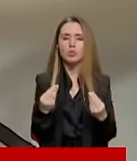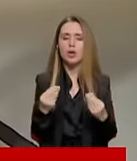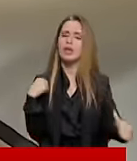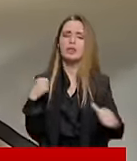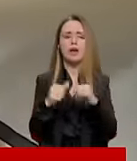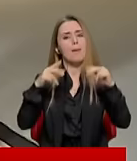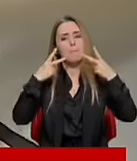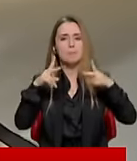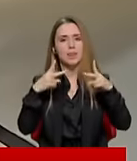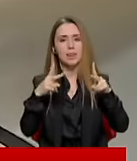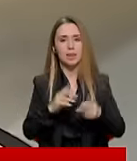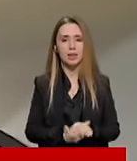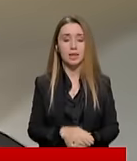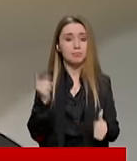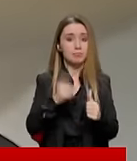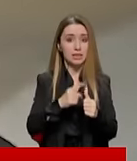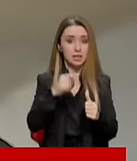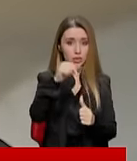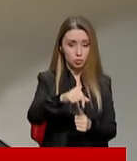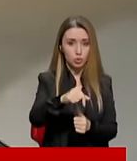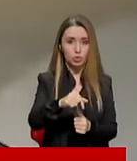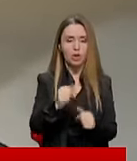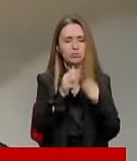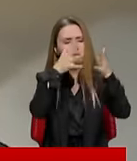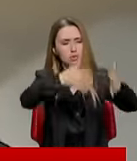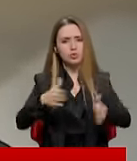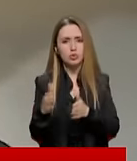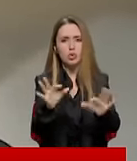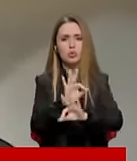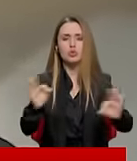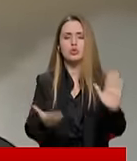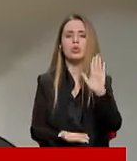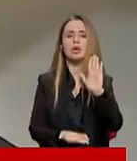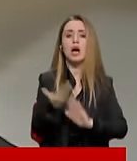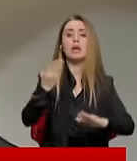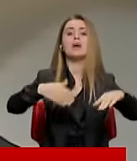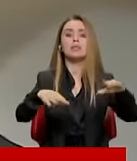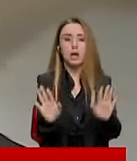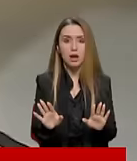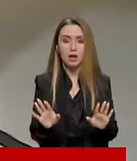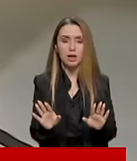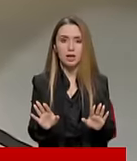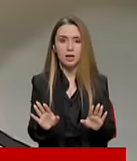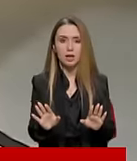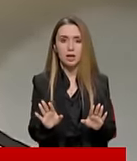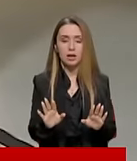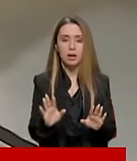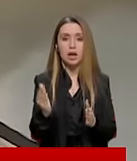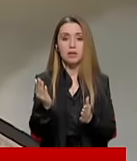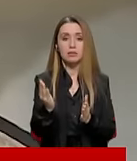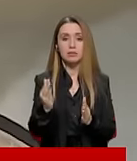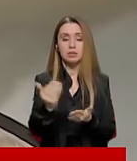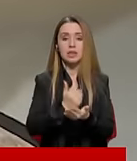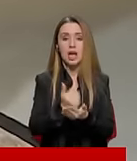tekrar açıkladım birincisi bu islaf ve yolsuzluk bu ülkeden kalkmadığı müddetçe Eee gelir dağılımındaki